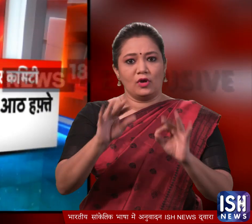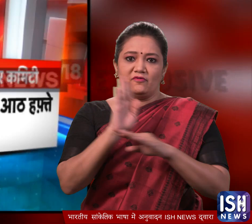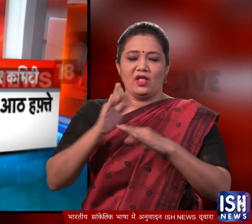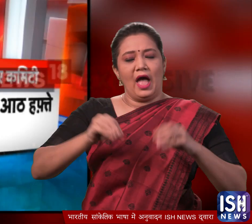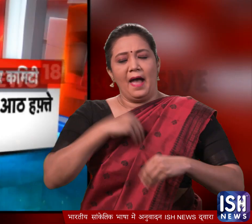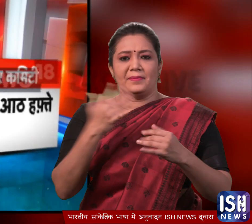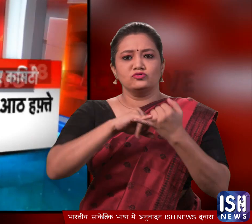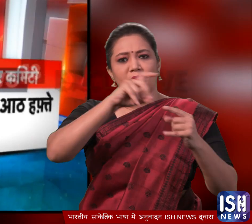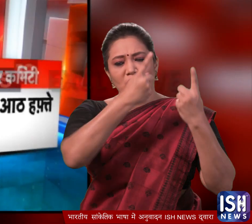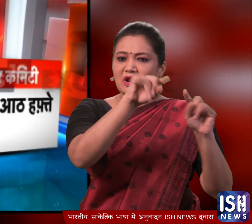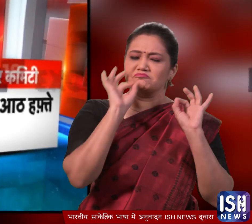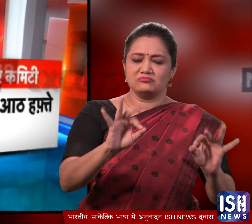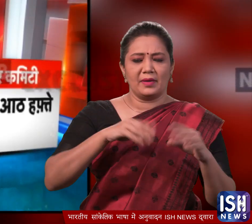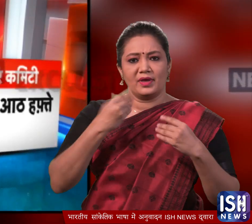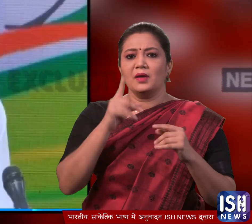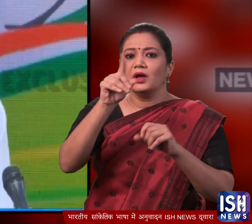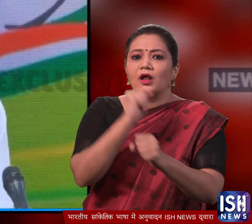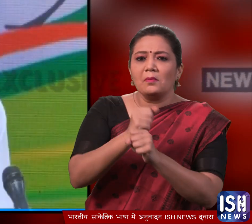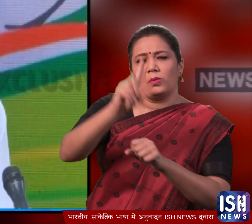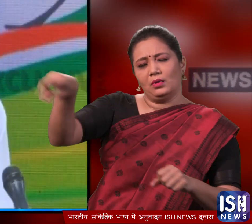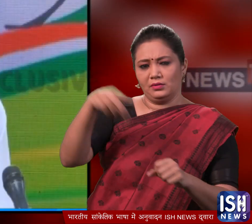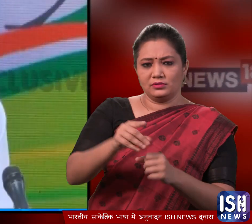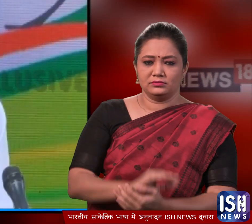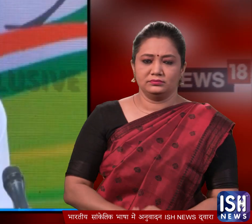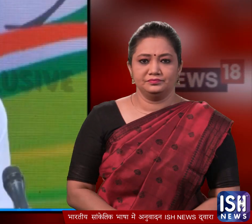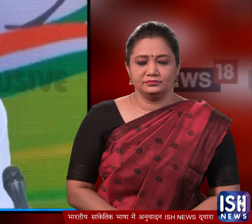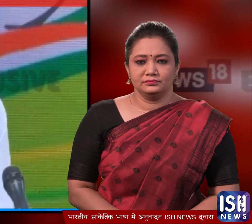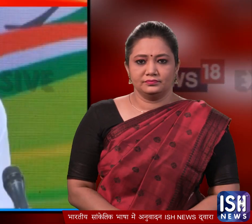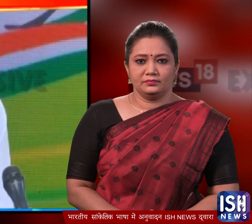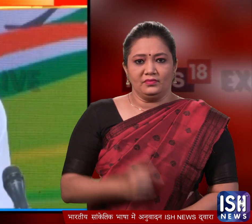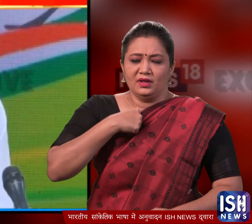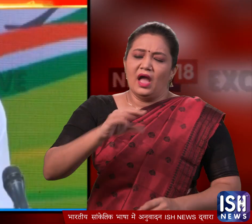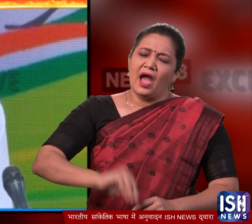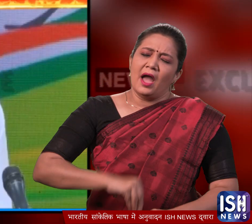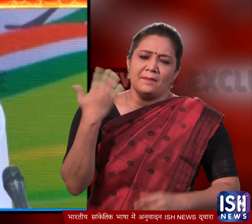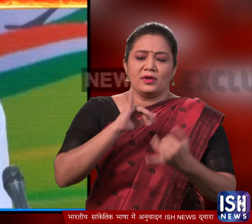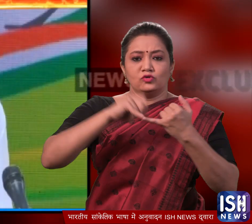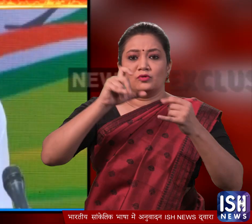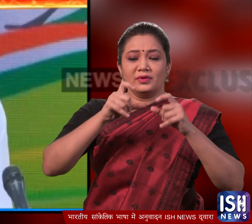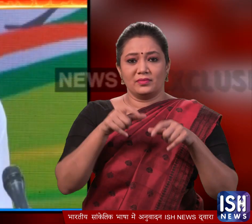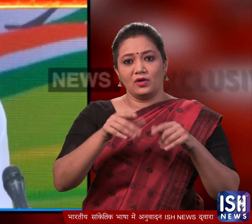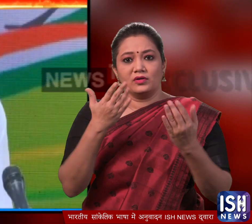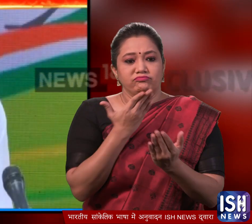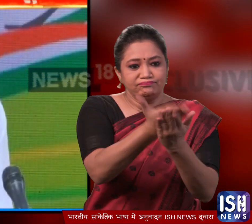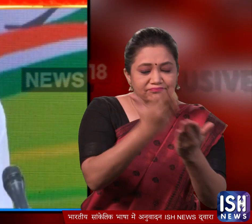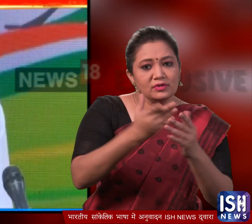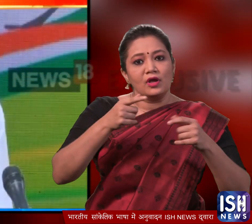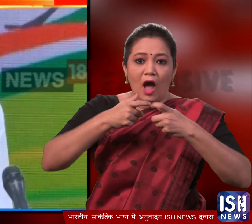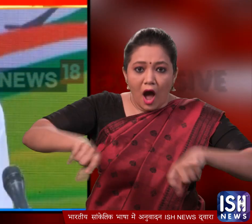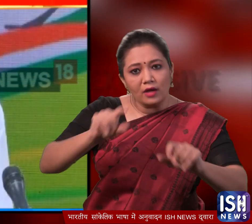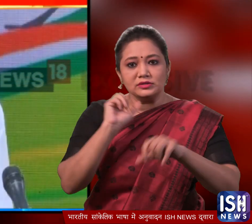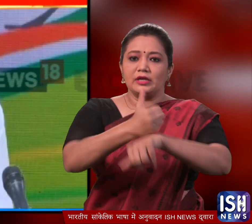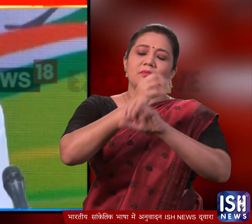लेकिन सरकार पर हमला जारी रखा। We are quite happy that the Supreme Court has accepted to look into this.